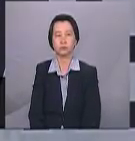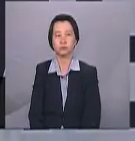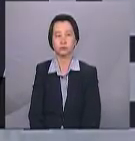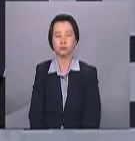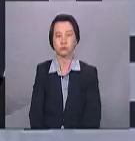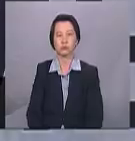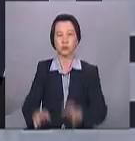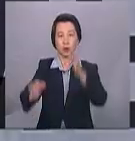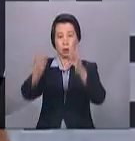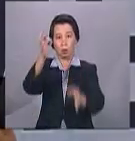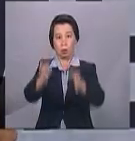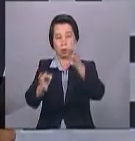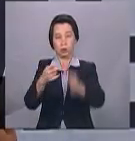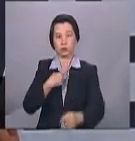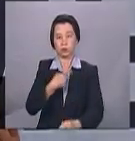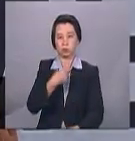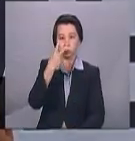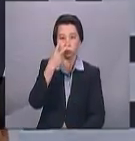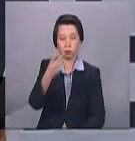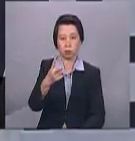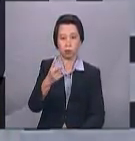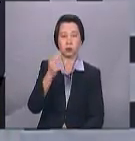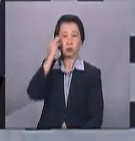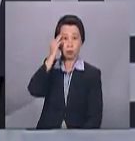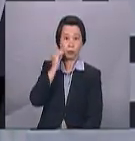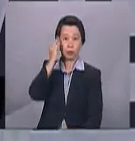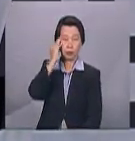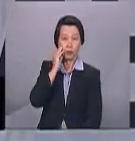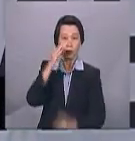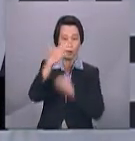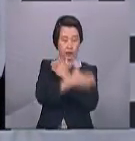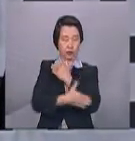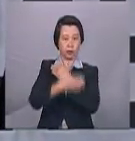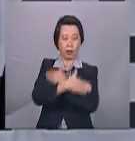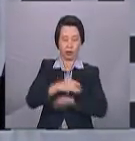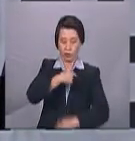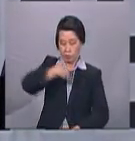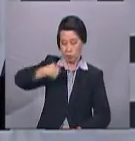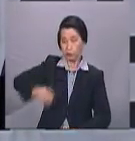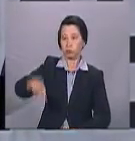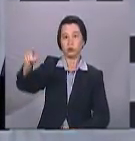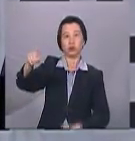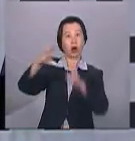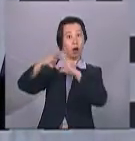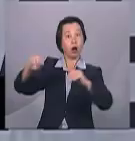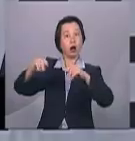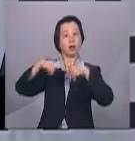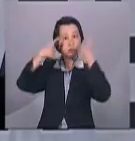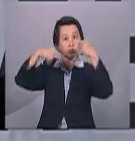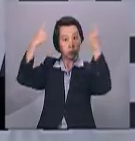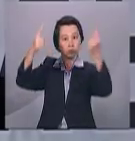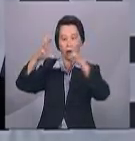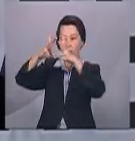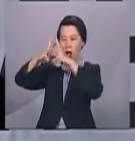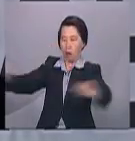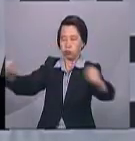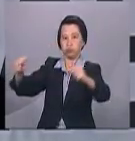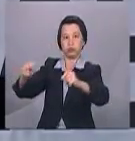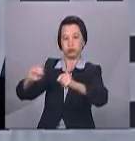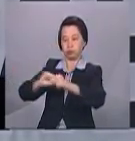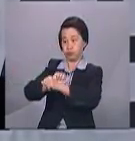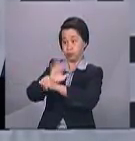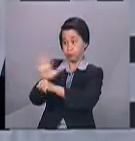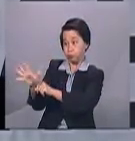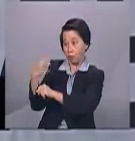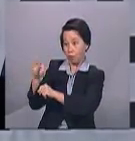Jadi kalau kita lihat pada pengalaman di negara China, walaupun mereka telah berjaya dalam